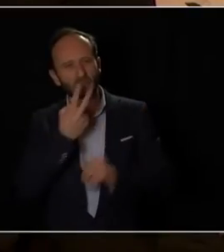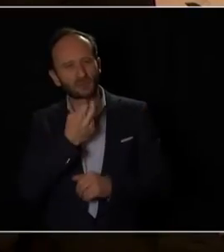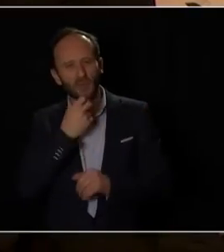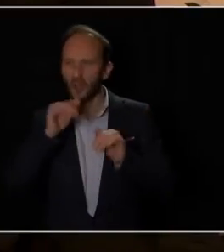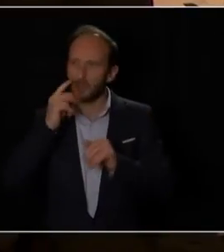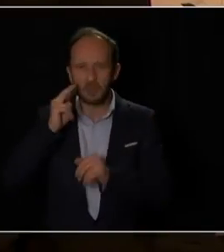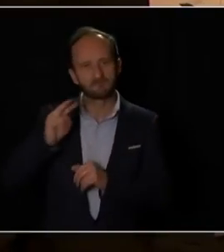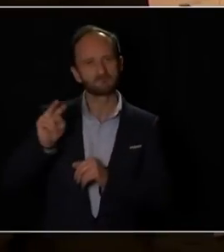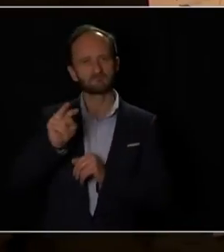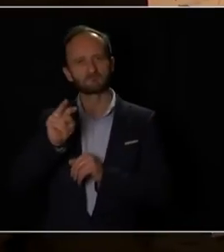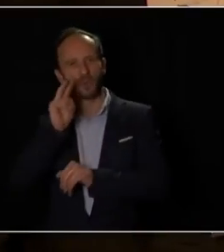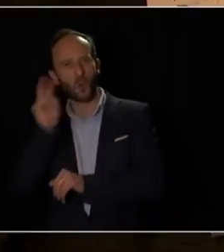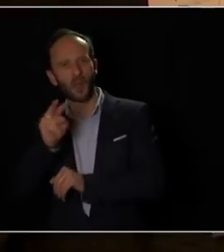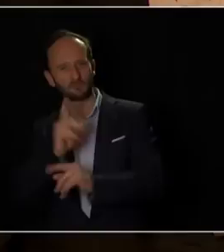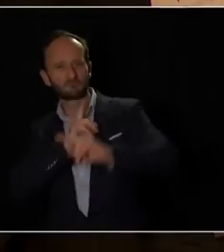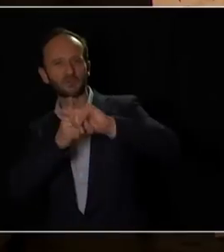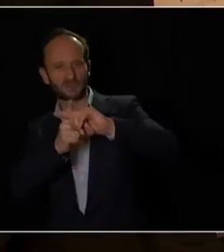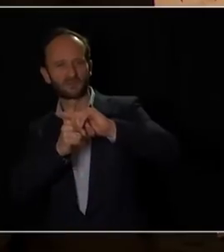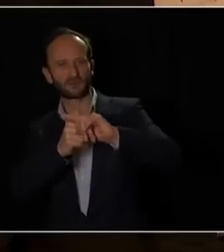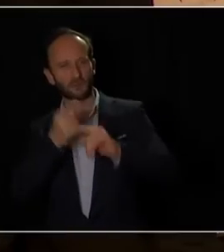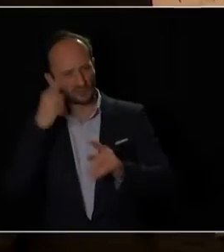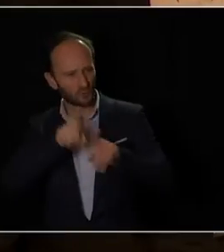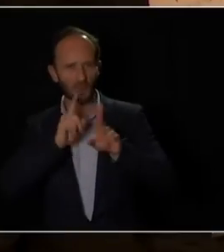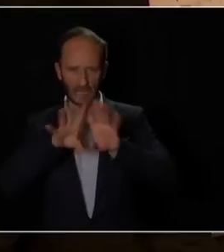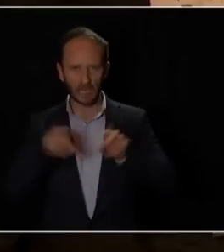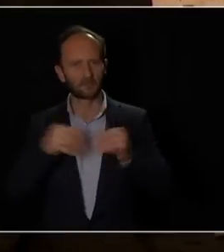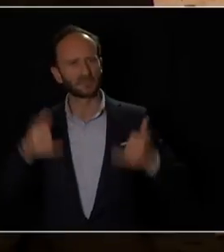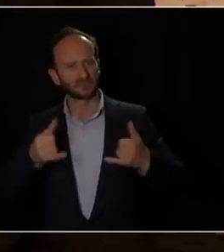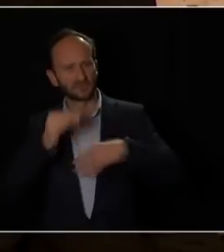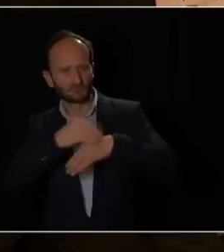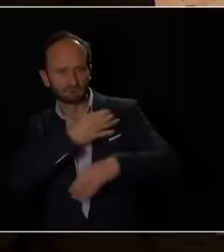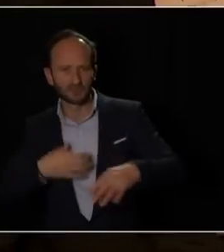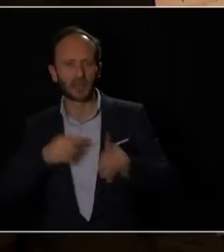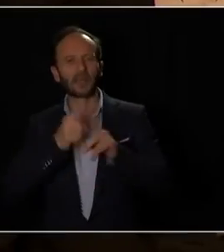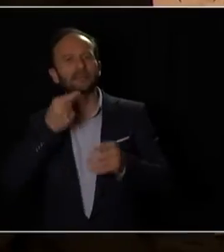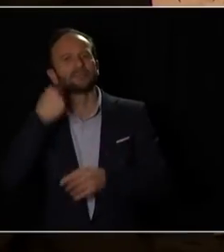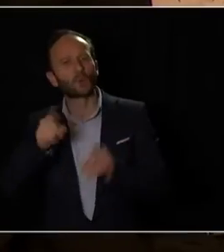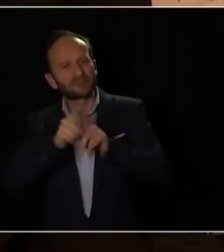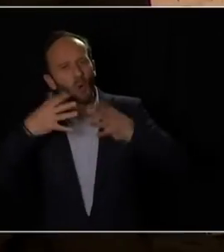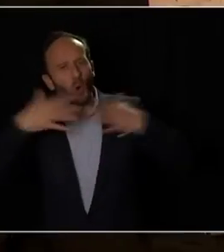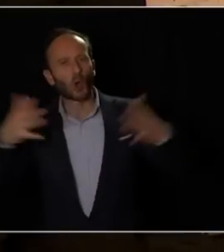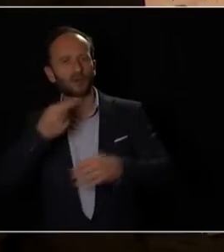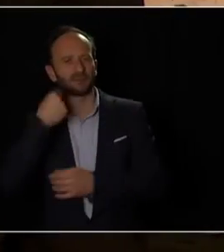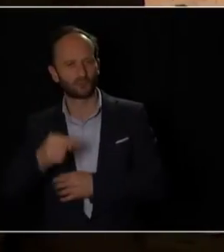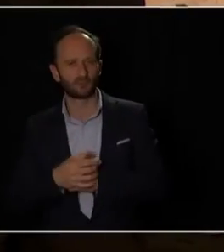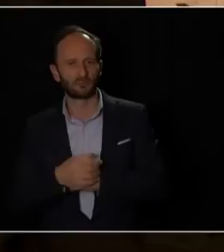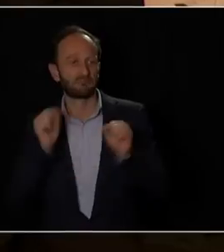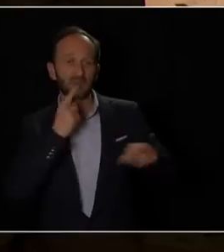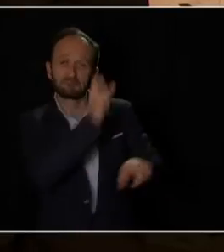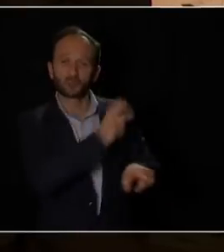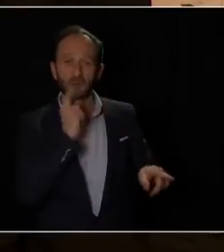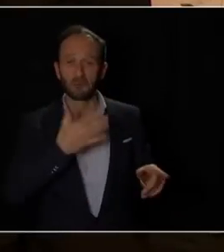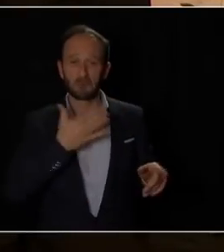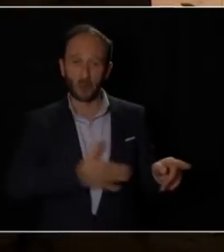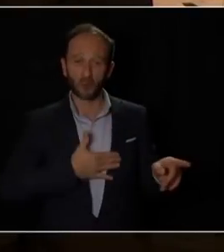nous conduisons, que ce soit à Dijon ou au Grand Dijon. Car, n'en déplaise à certains, nous faisons du bon